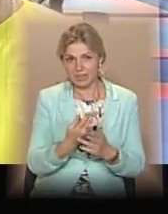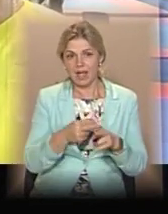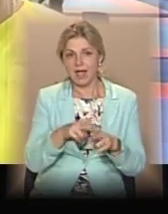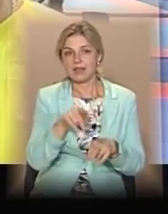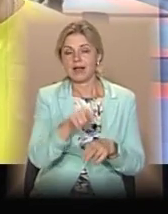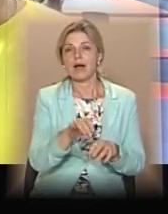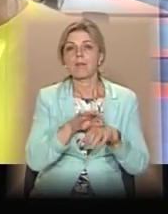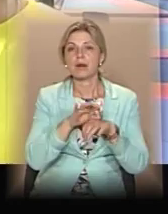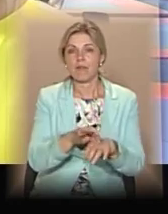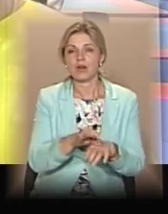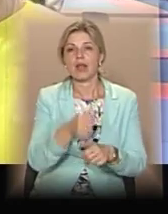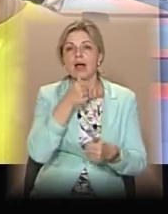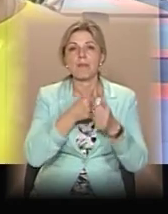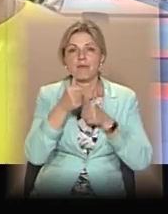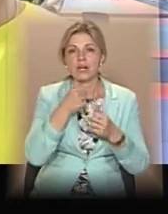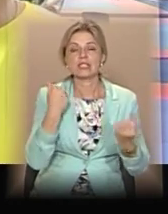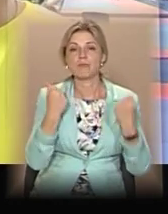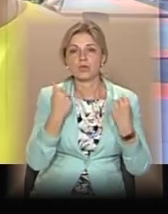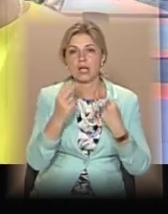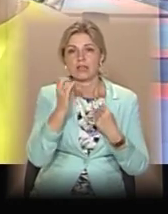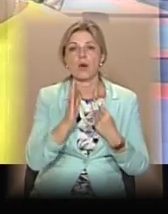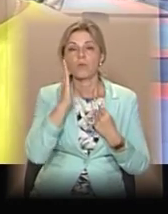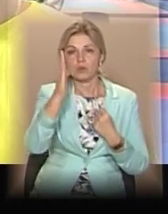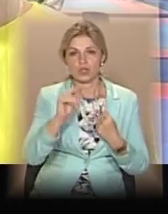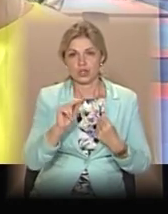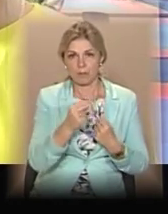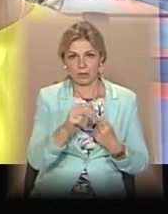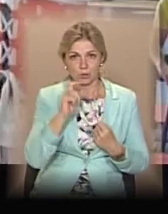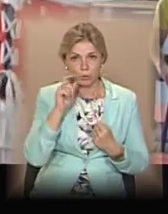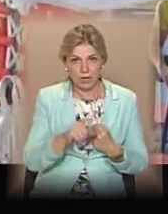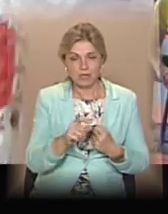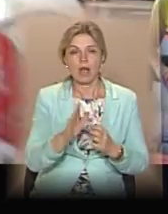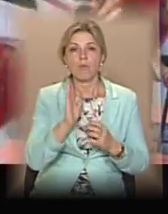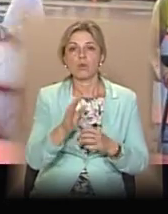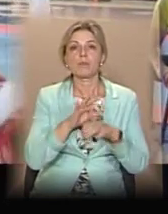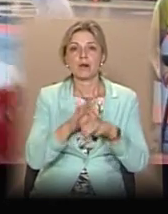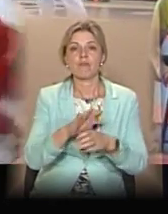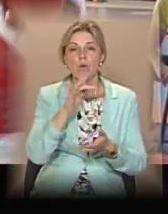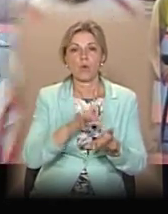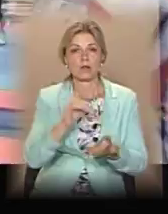а обкатка спортсменов на предстоящий чемпионат Украины, который будет в Харькове.